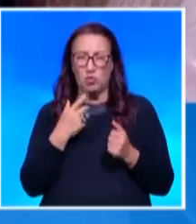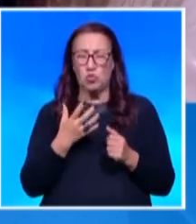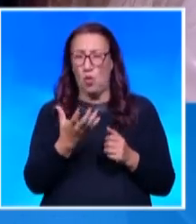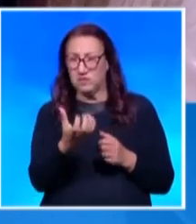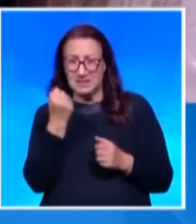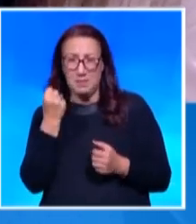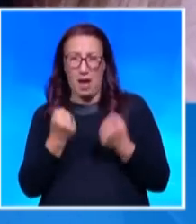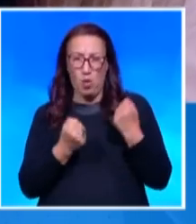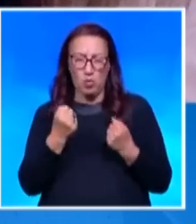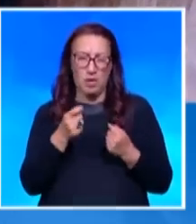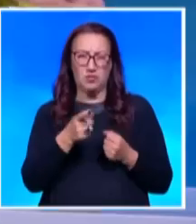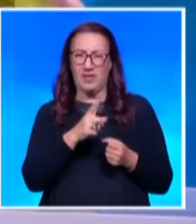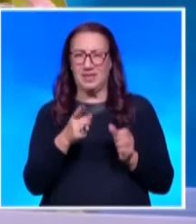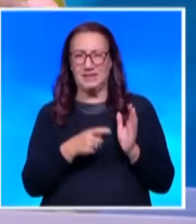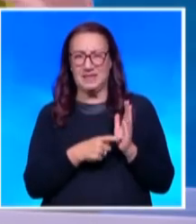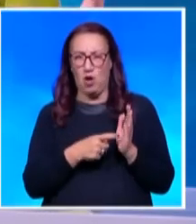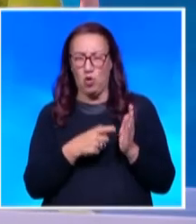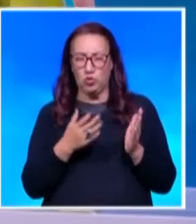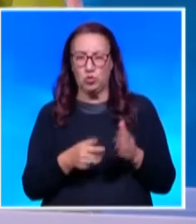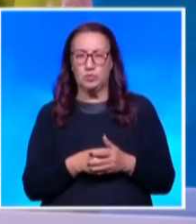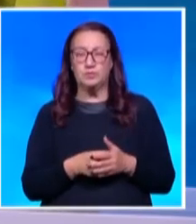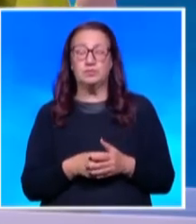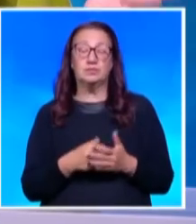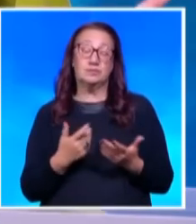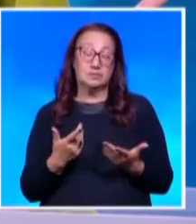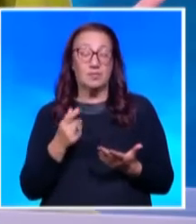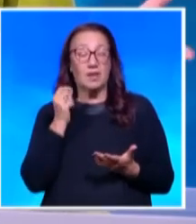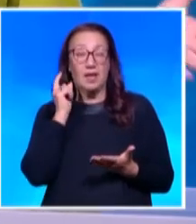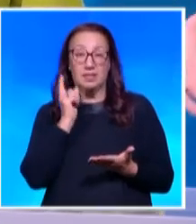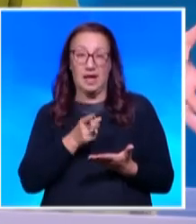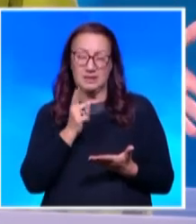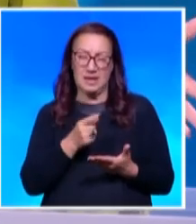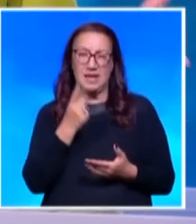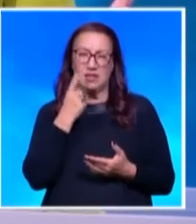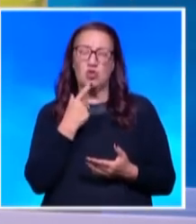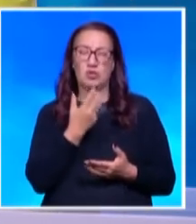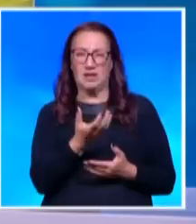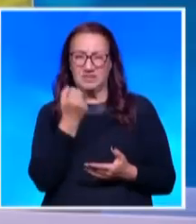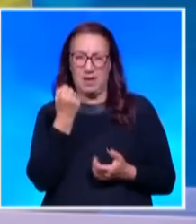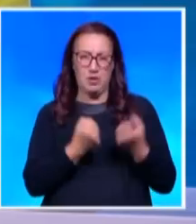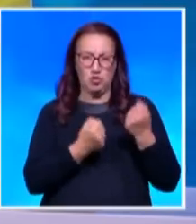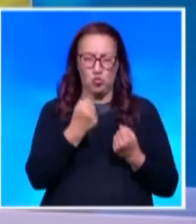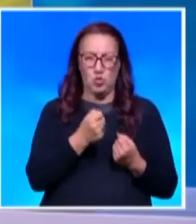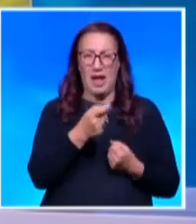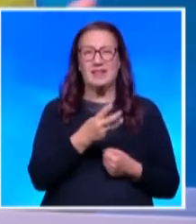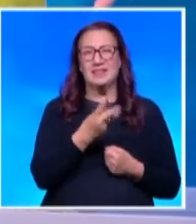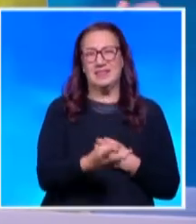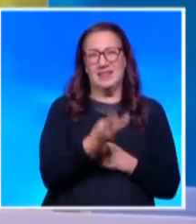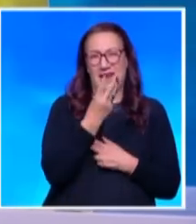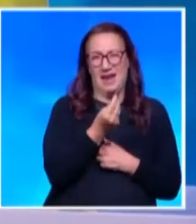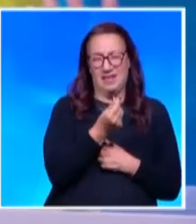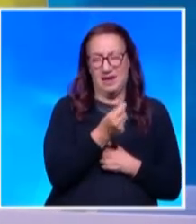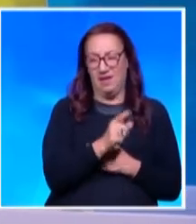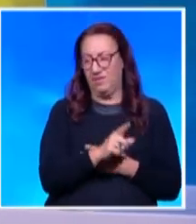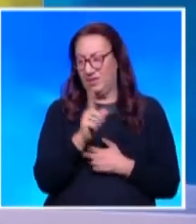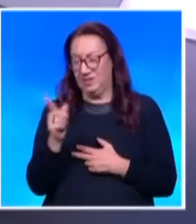незаконосъобразно освен всичко друго като наказание едно е да отнемеш автомобил за 3 000 лв друго е за 30 000 лв и това са две